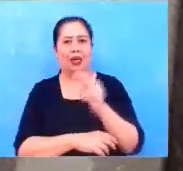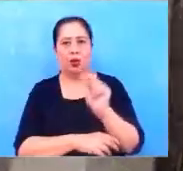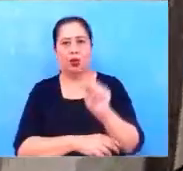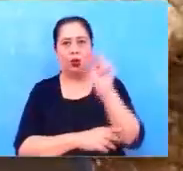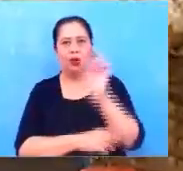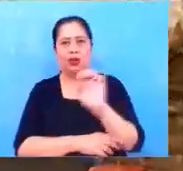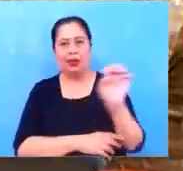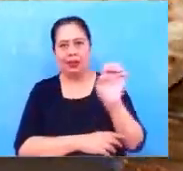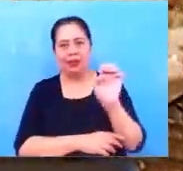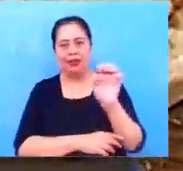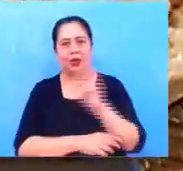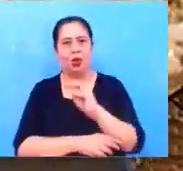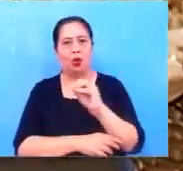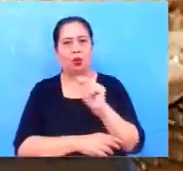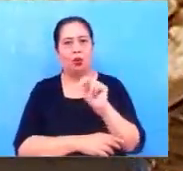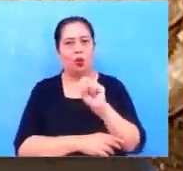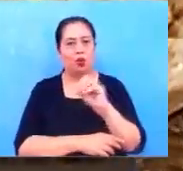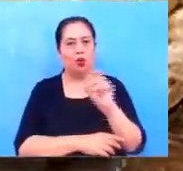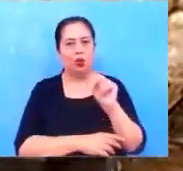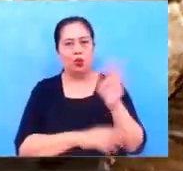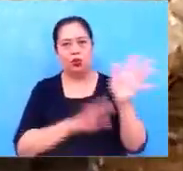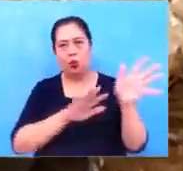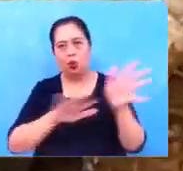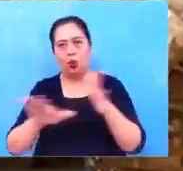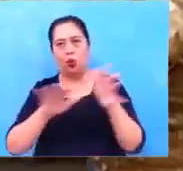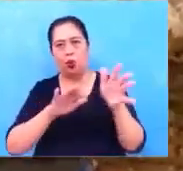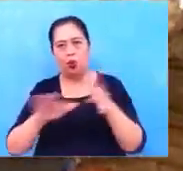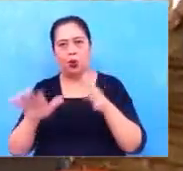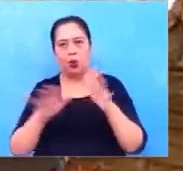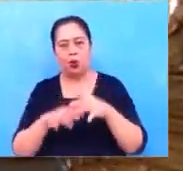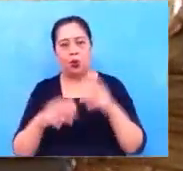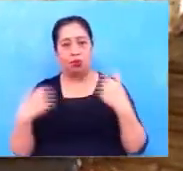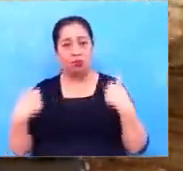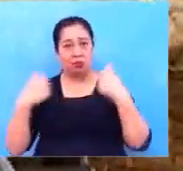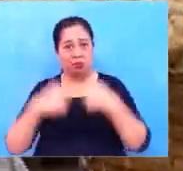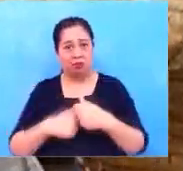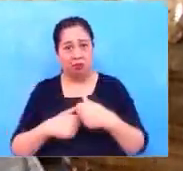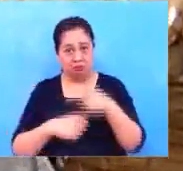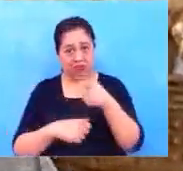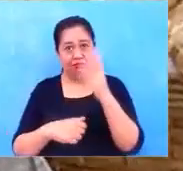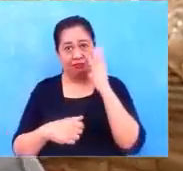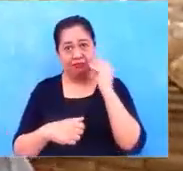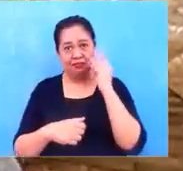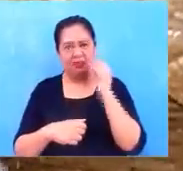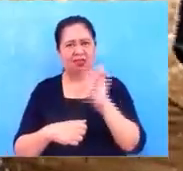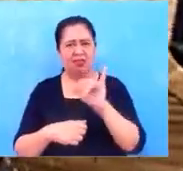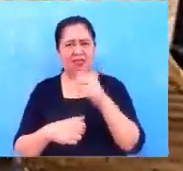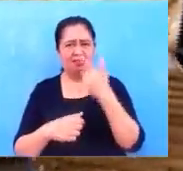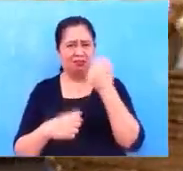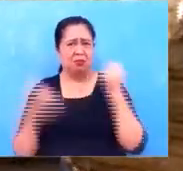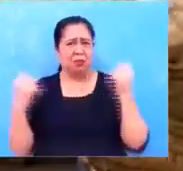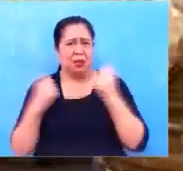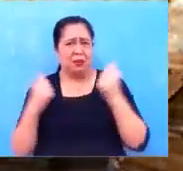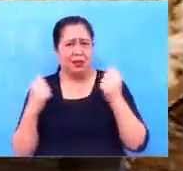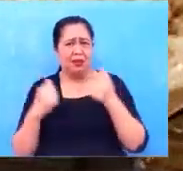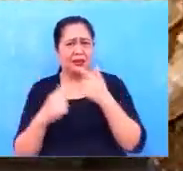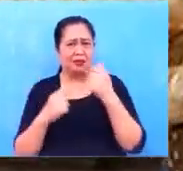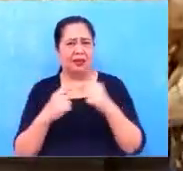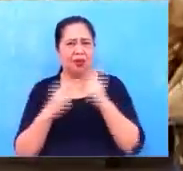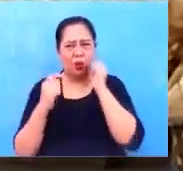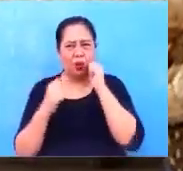monsoon. Ano? On the way to work mo, nagja-jacket mo ba kayo? Oo, kasi malamig eh. Ganun na lang, ako lamigin ako.